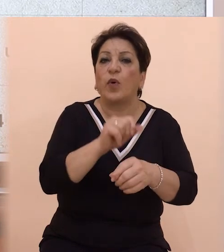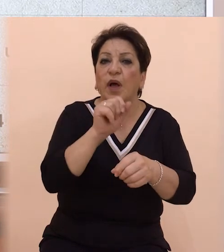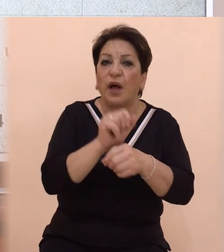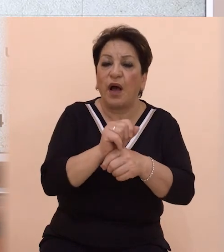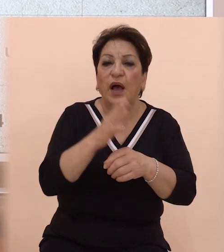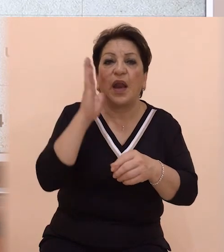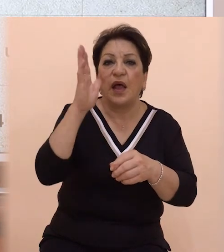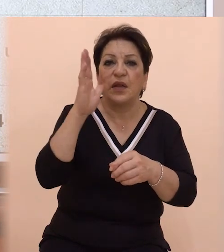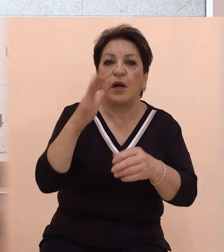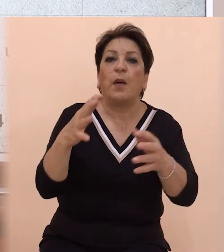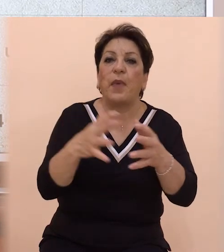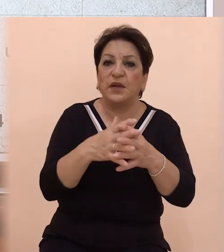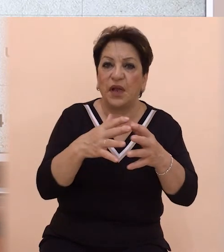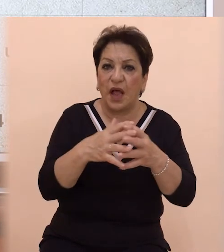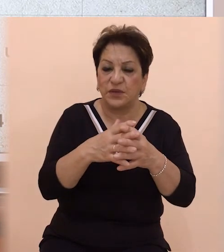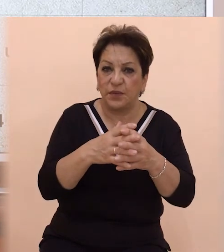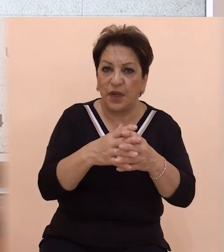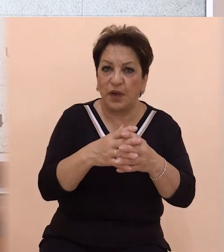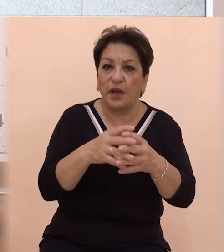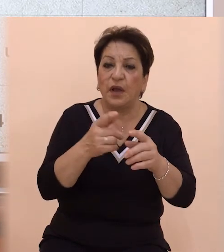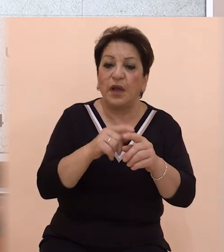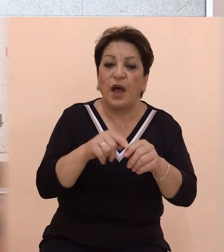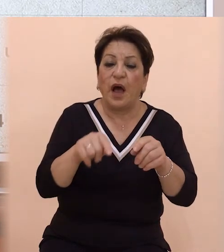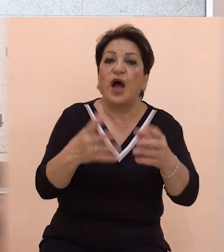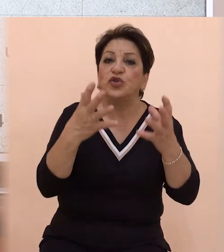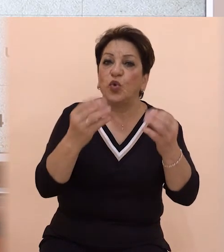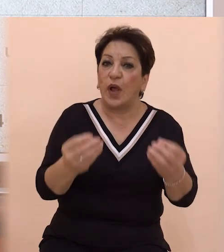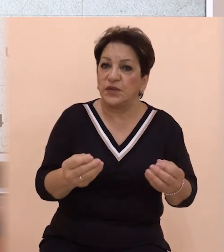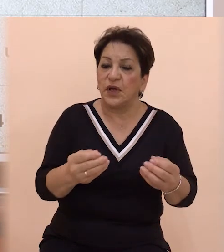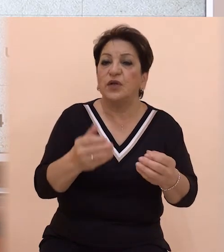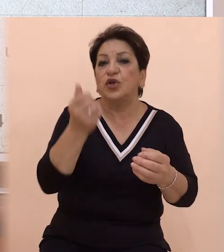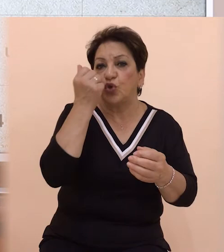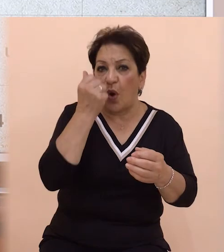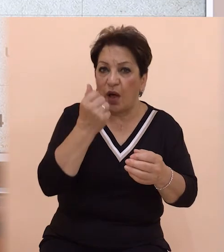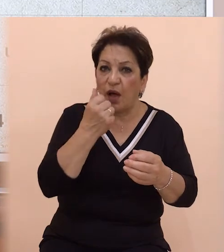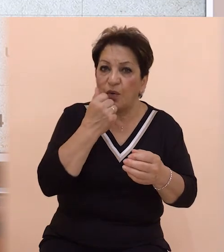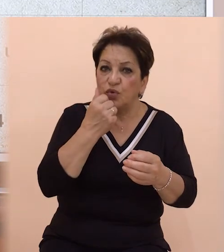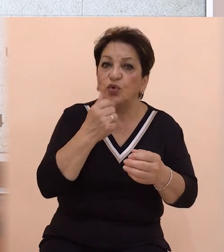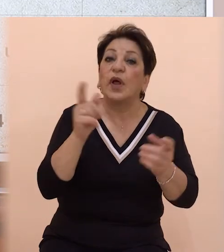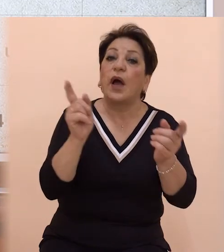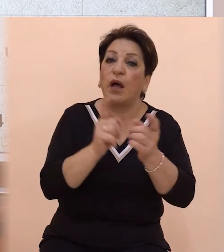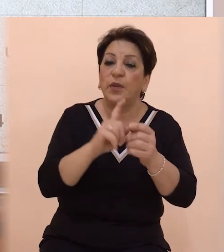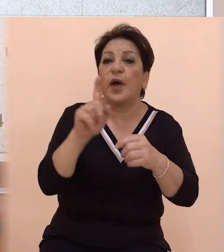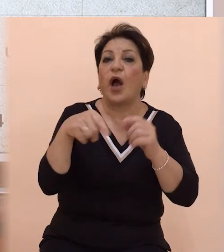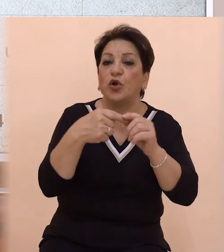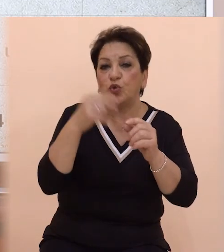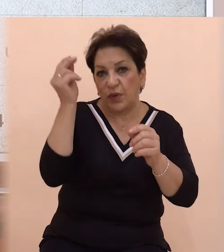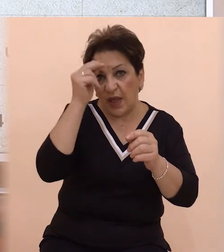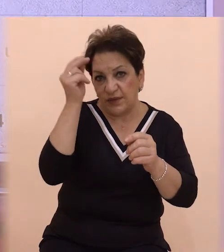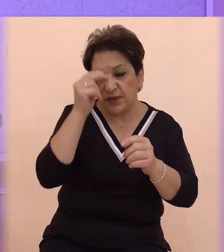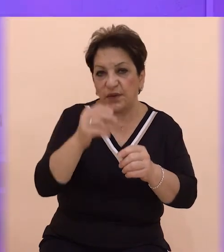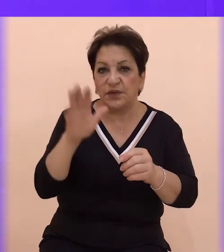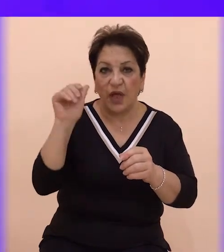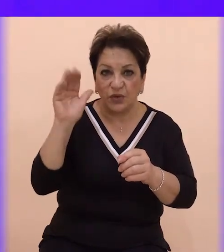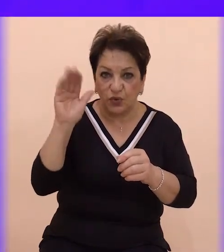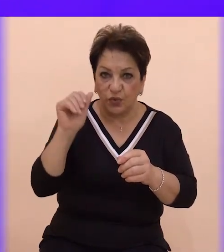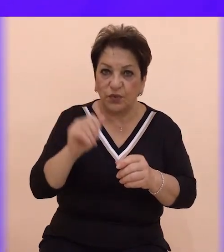հետագա մյուս պատերազմները։ Այսօր այսքանը շնորակալություն կհանդիպենք մյուս դասին։